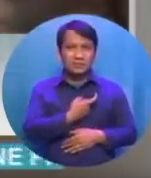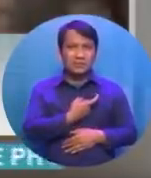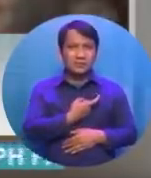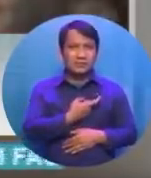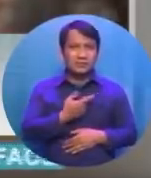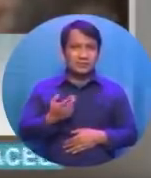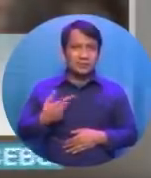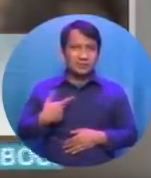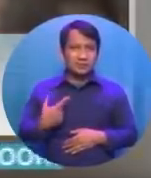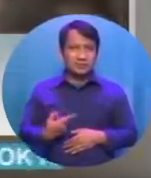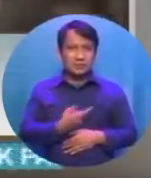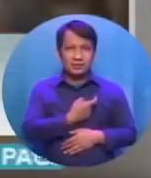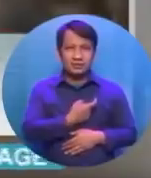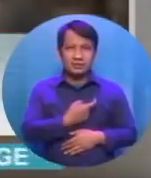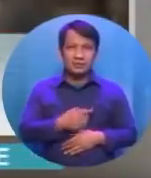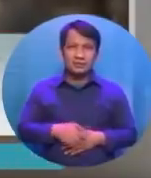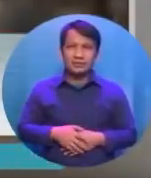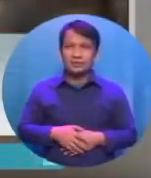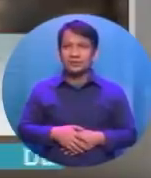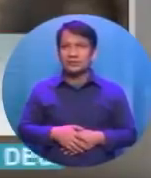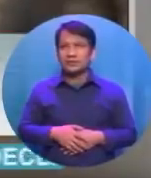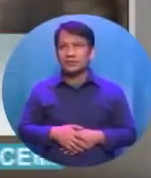Masakit. Masama ang loob.